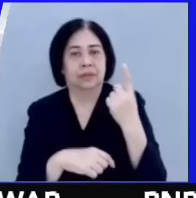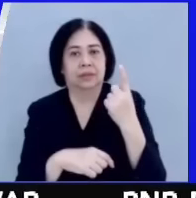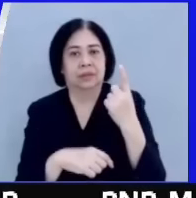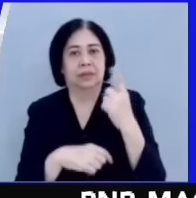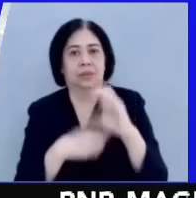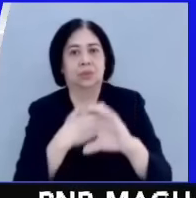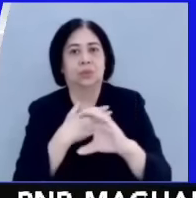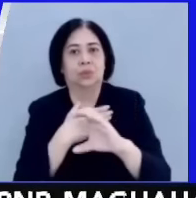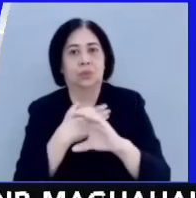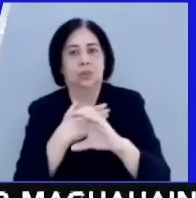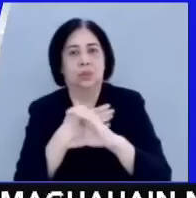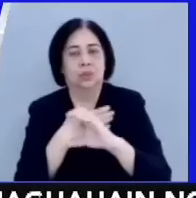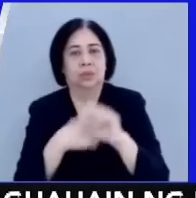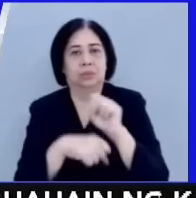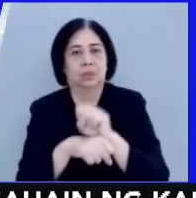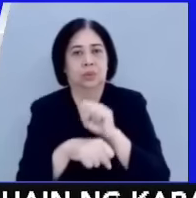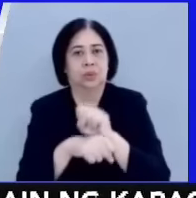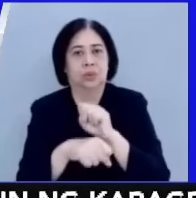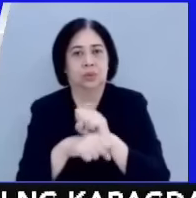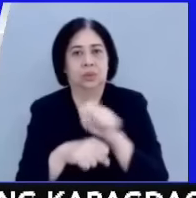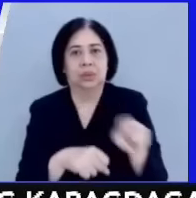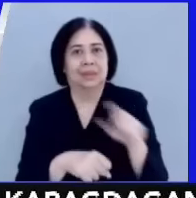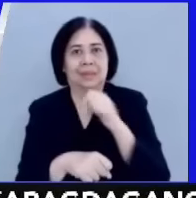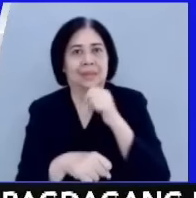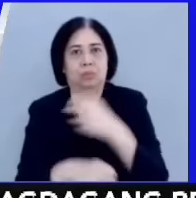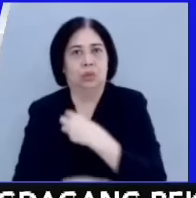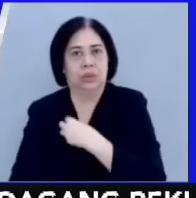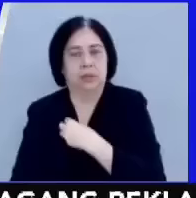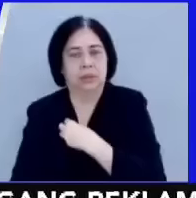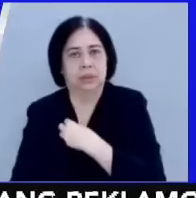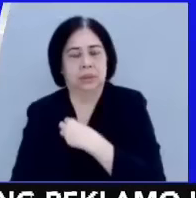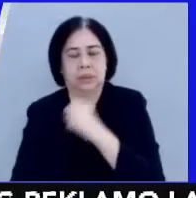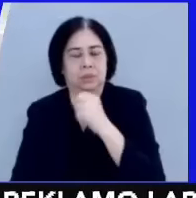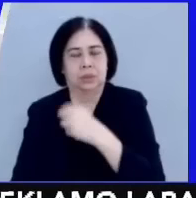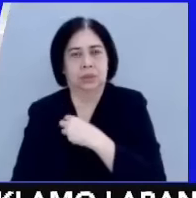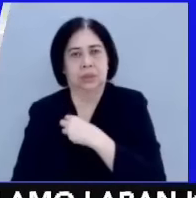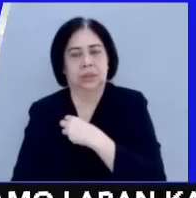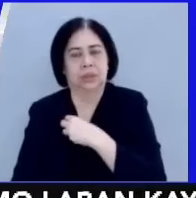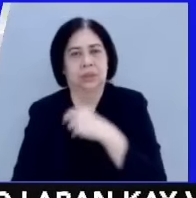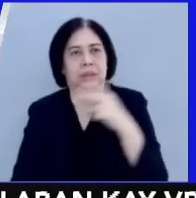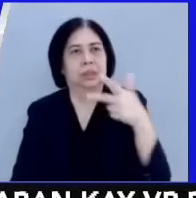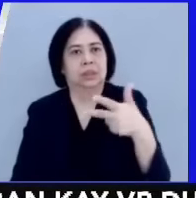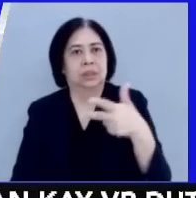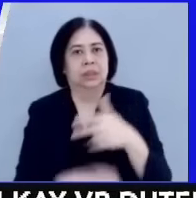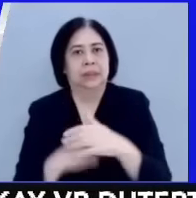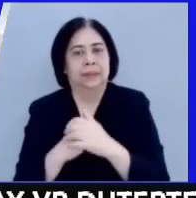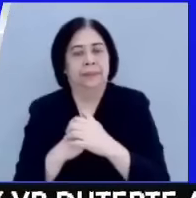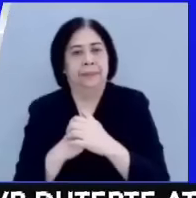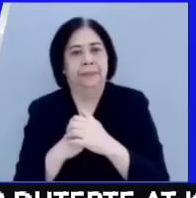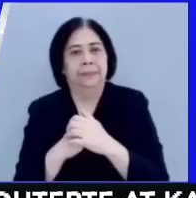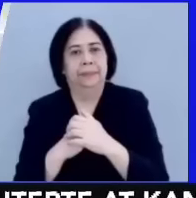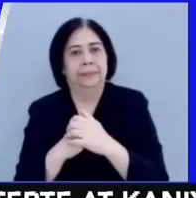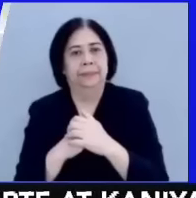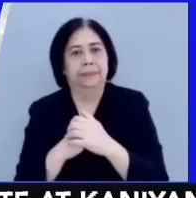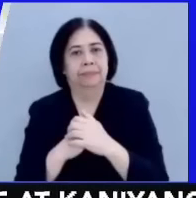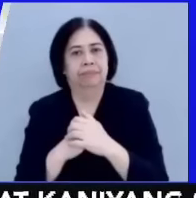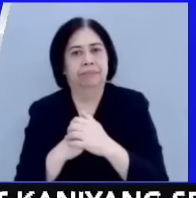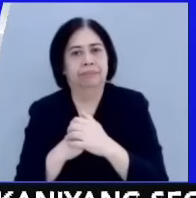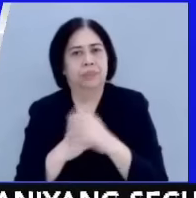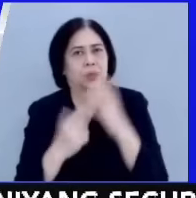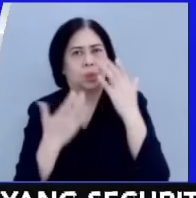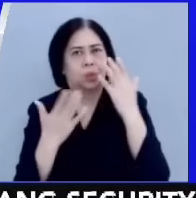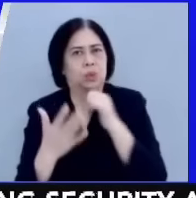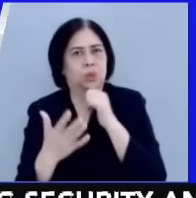employee siya number two hindi siya pul number three um hindi namin sigurado k yung